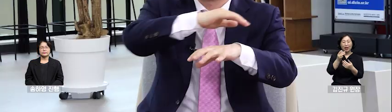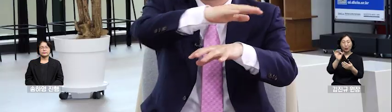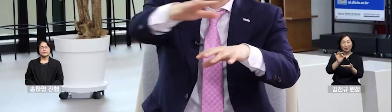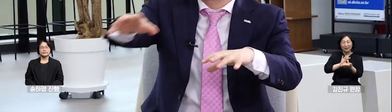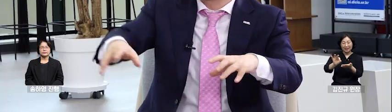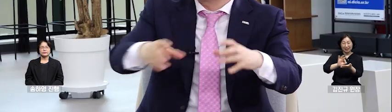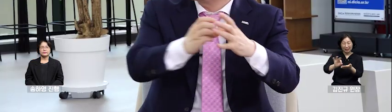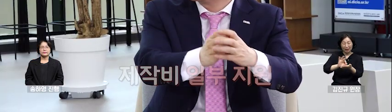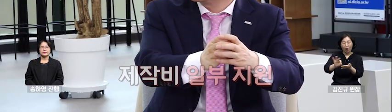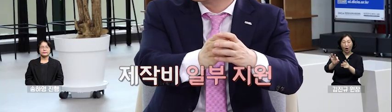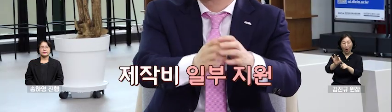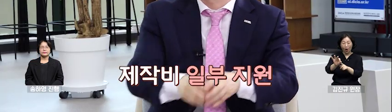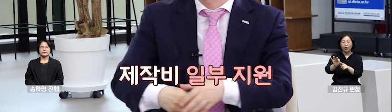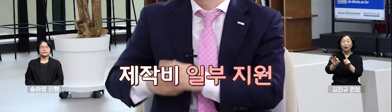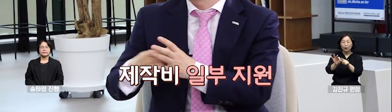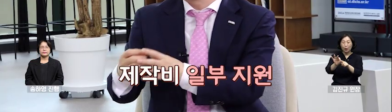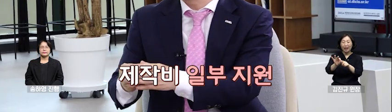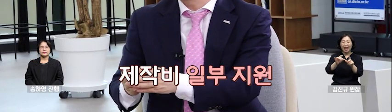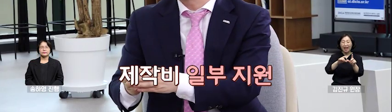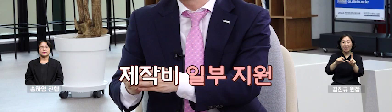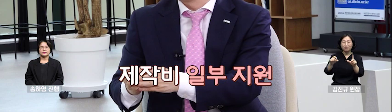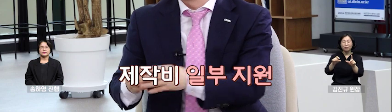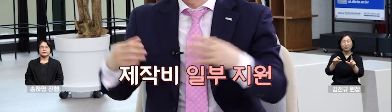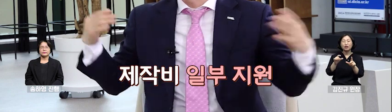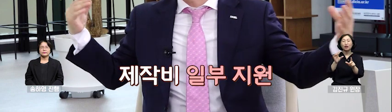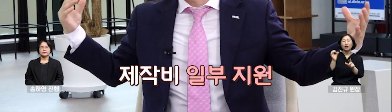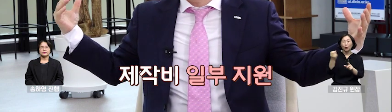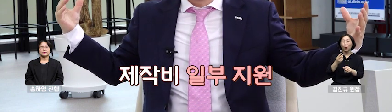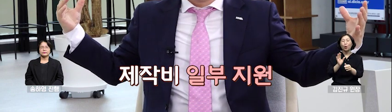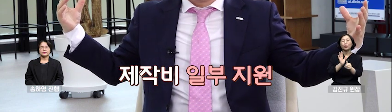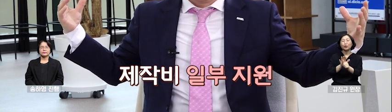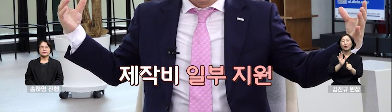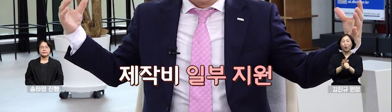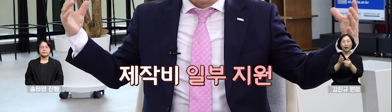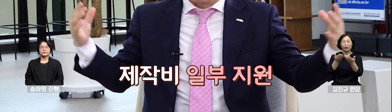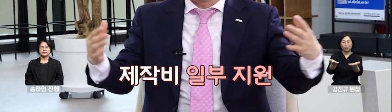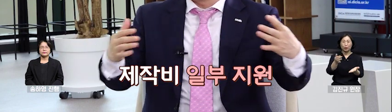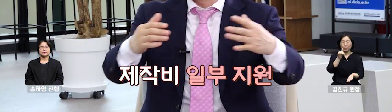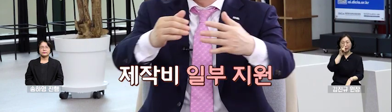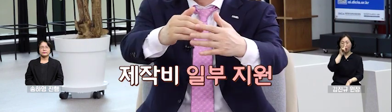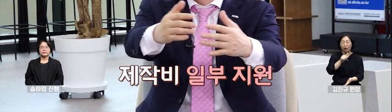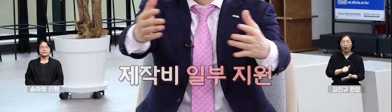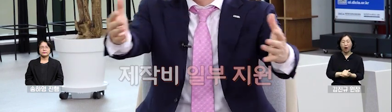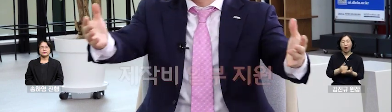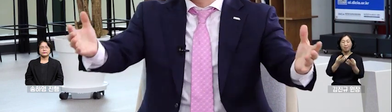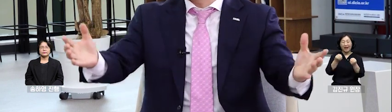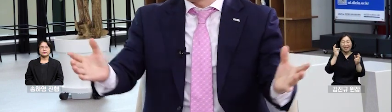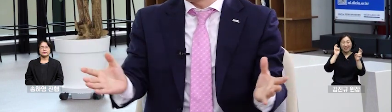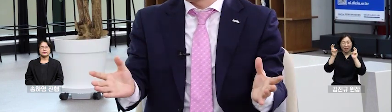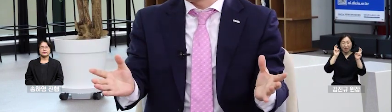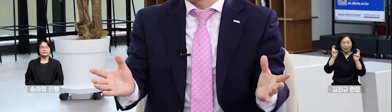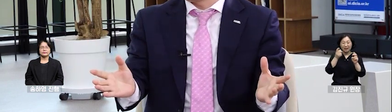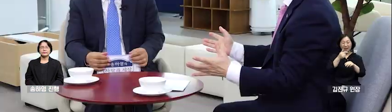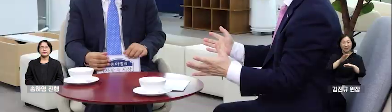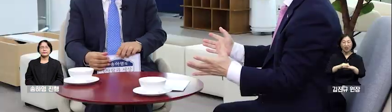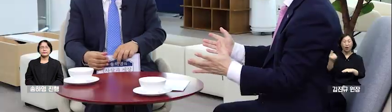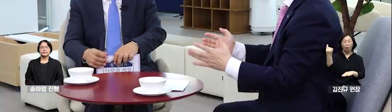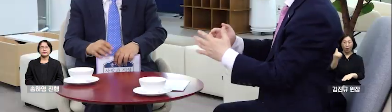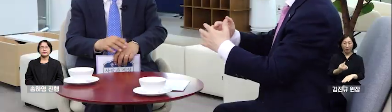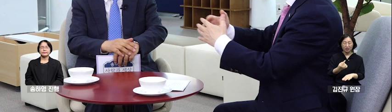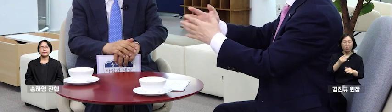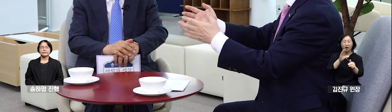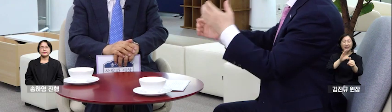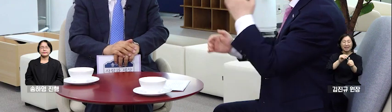그 순 예산 의 일부는 저희가 또 지원을 해주고 있어요 많은 기업들이 대전에서 영화를 촬영할 수 있도록 어 에